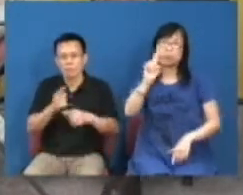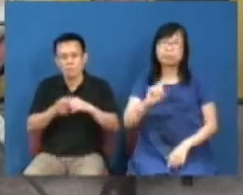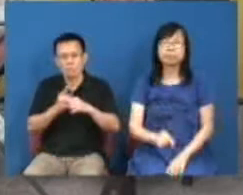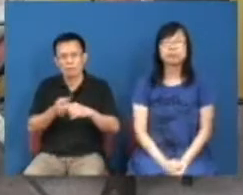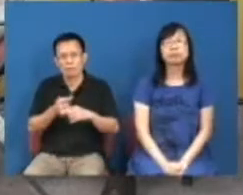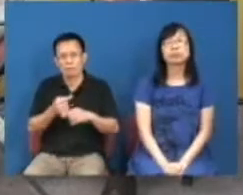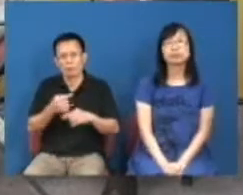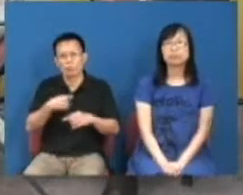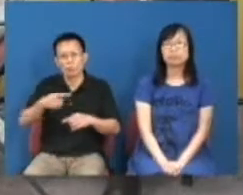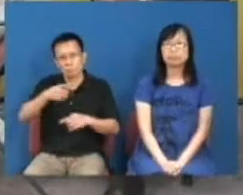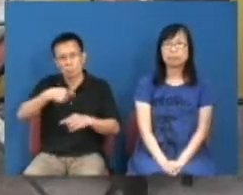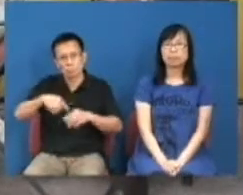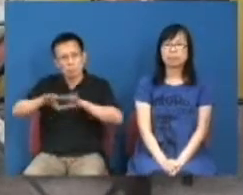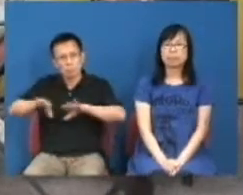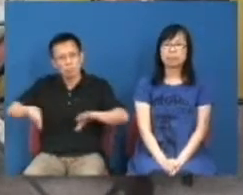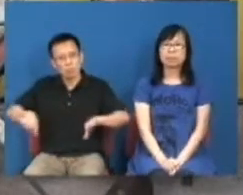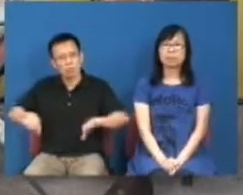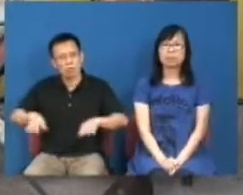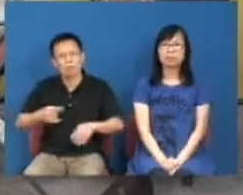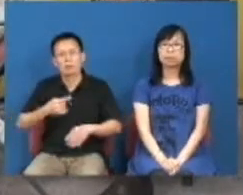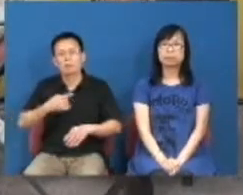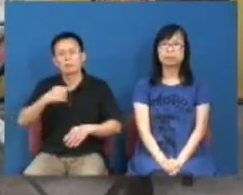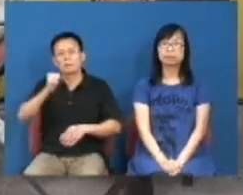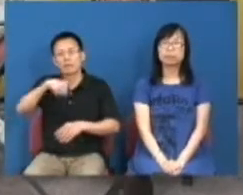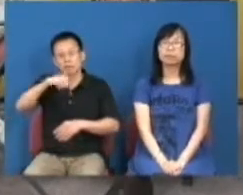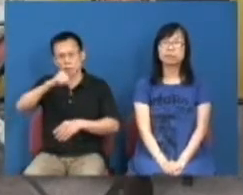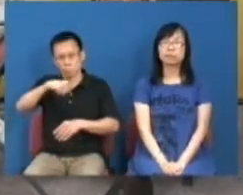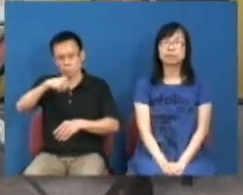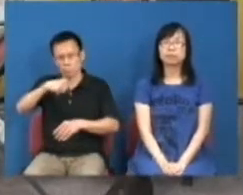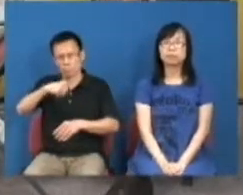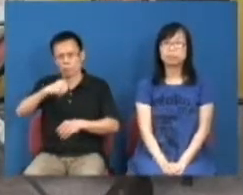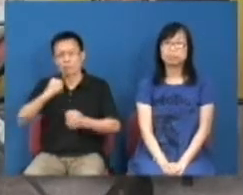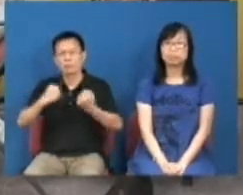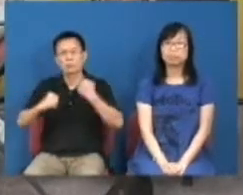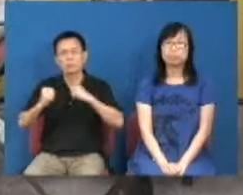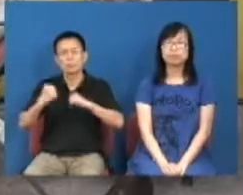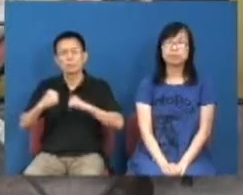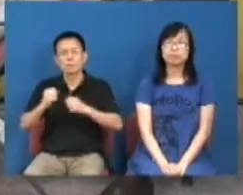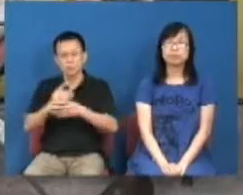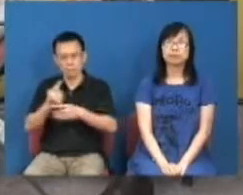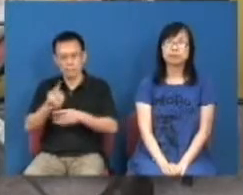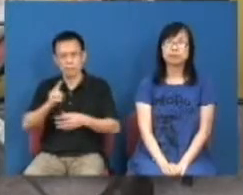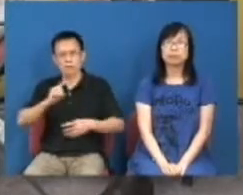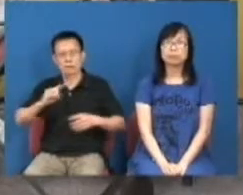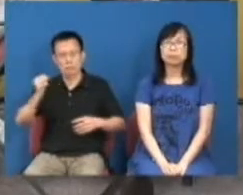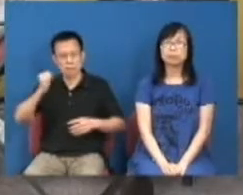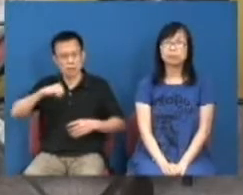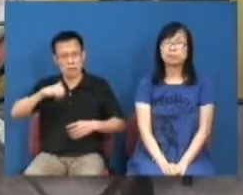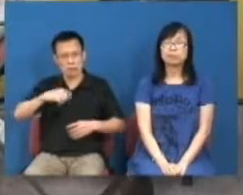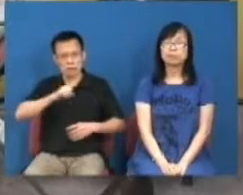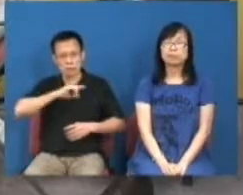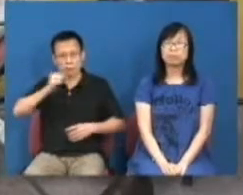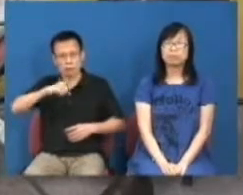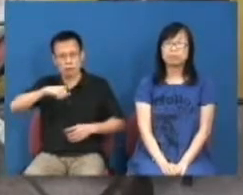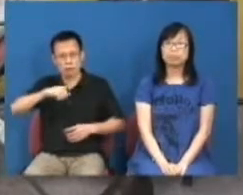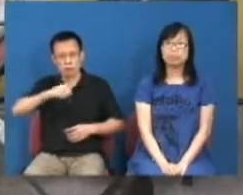哋調解係一個自願嘅行為嚟嘅。因為自願嘛，調解你好標榜